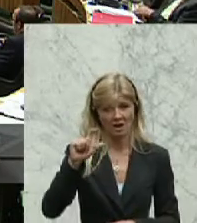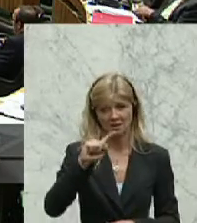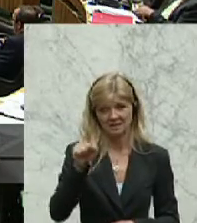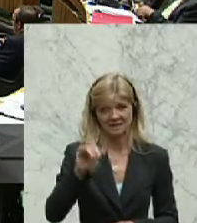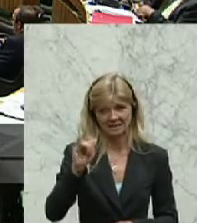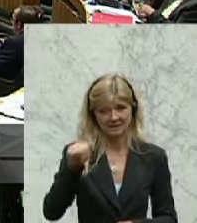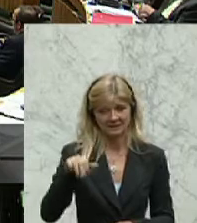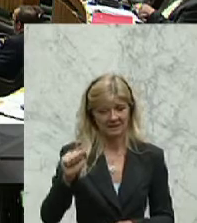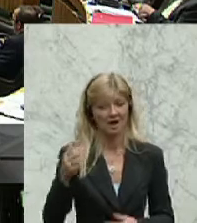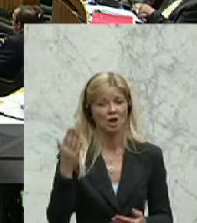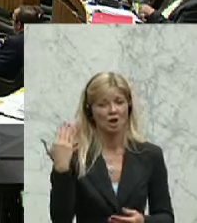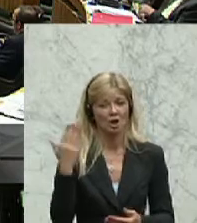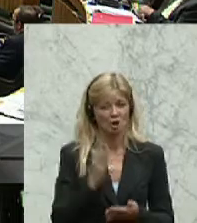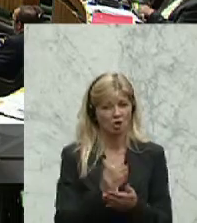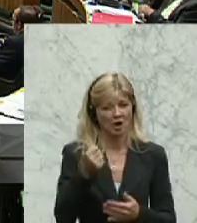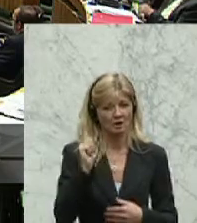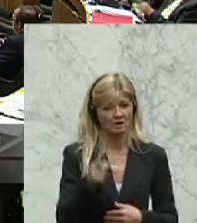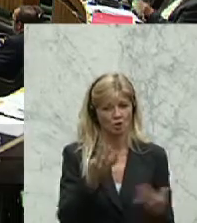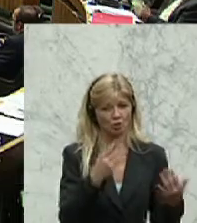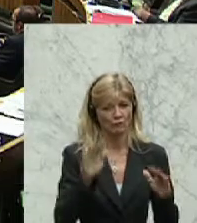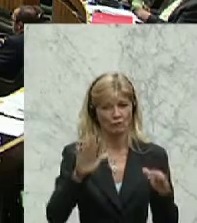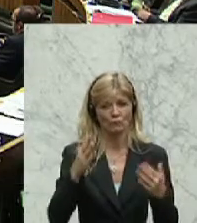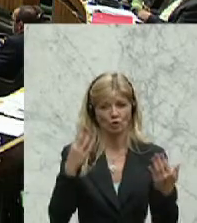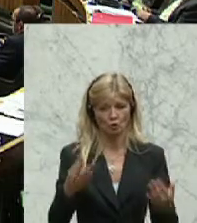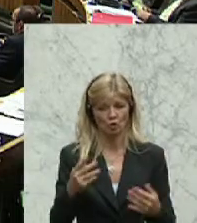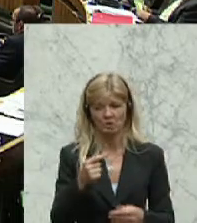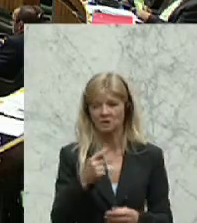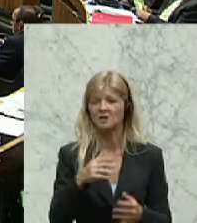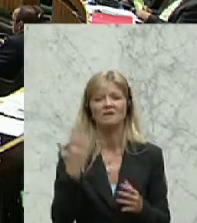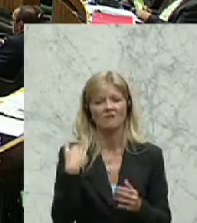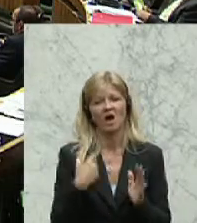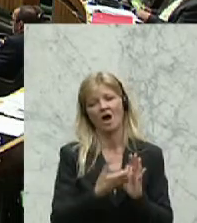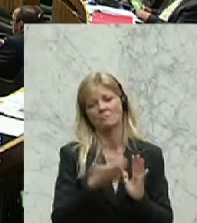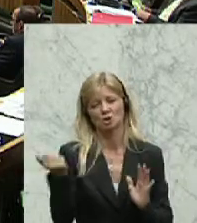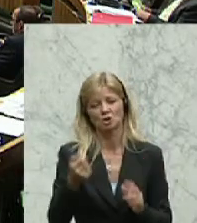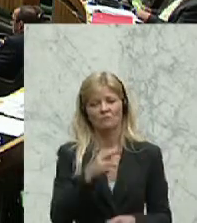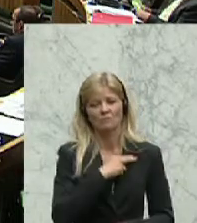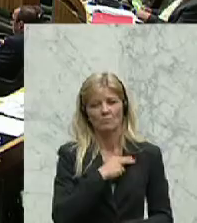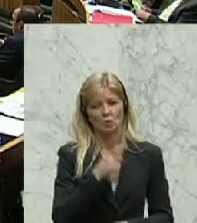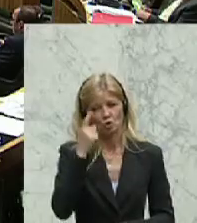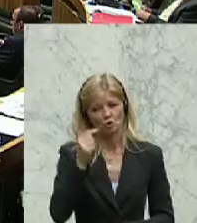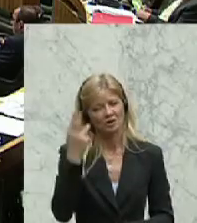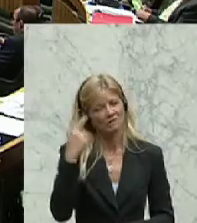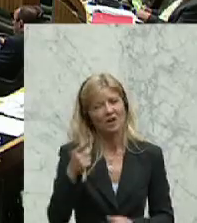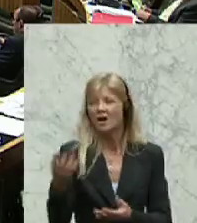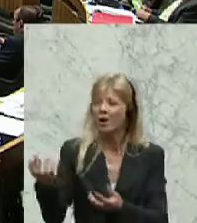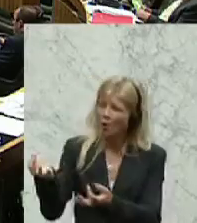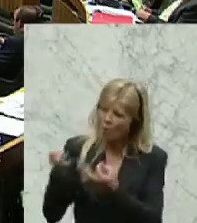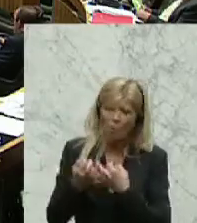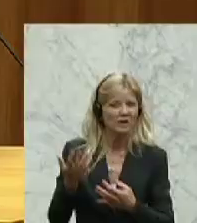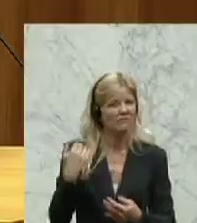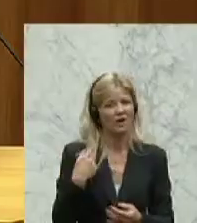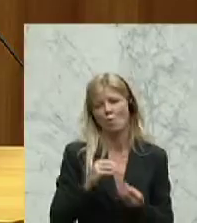vermögenssteuer abgeschafft weil die einbringung derart kompliziert war und letzten endes zu wenig dabei heraus gekommen ist